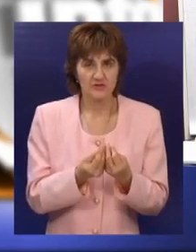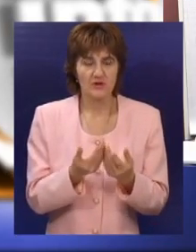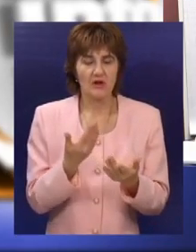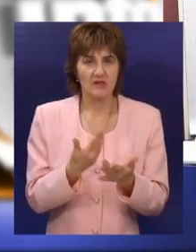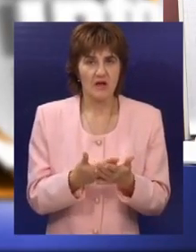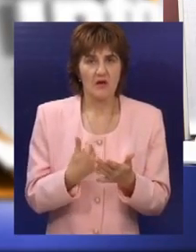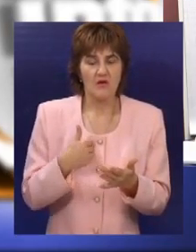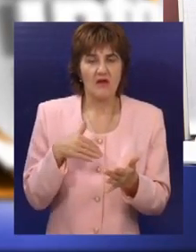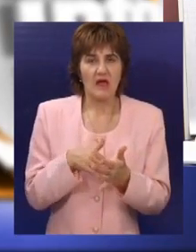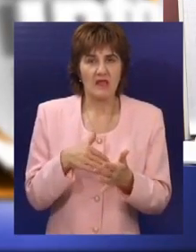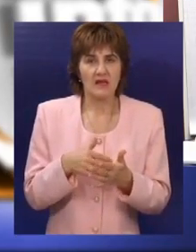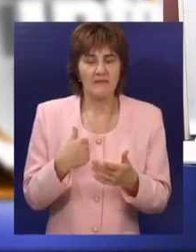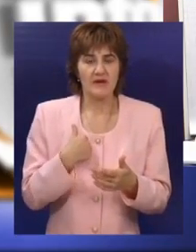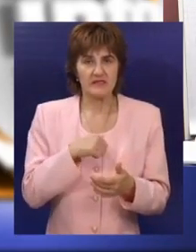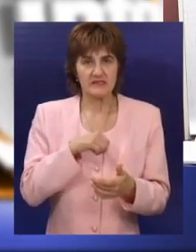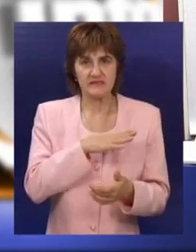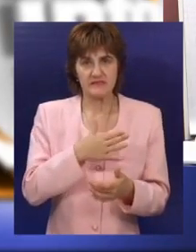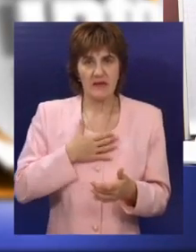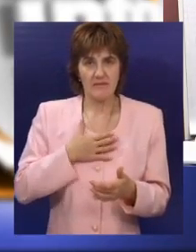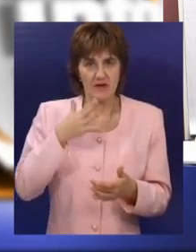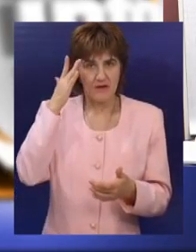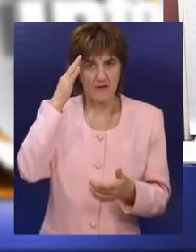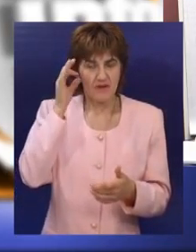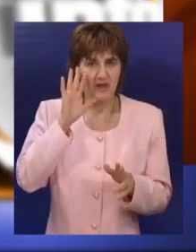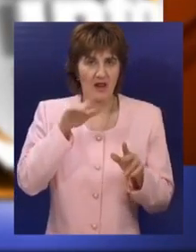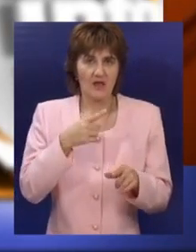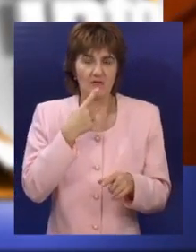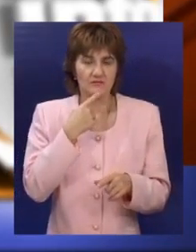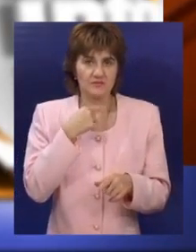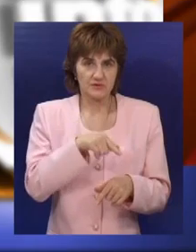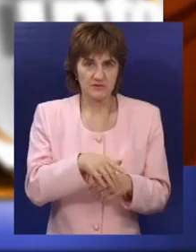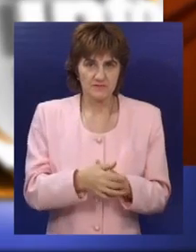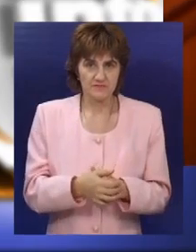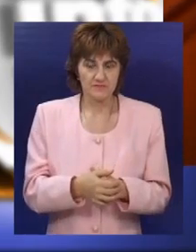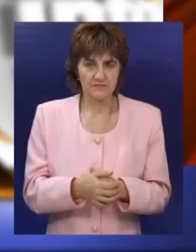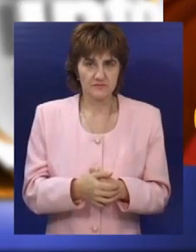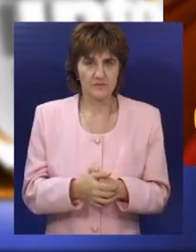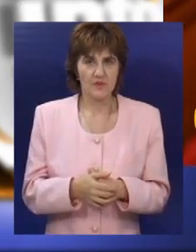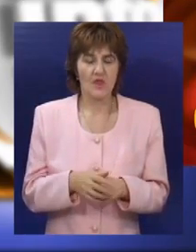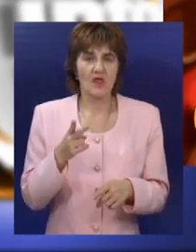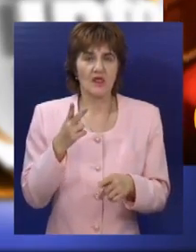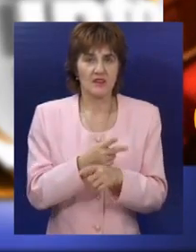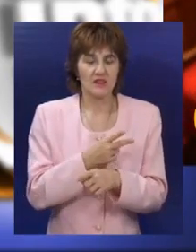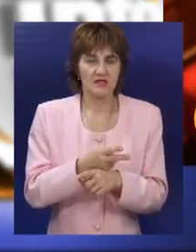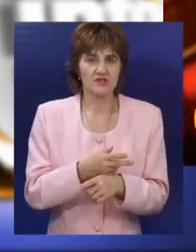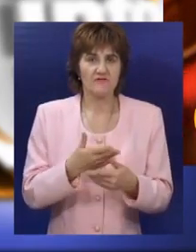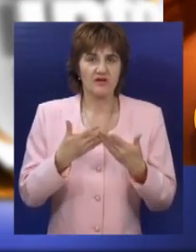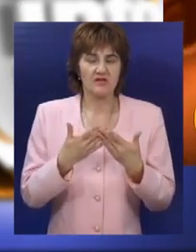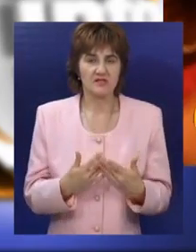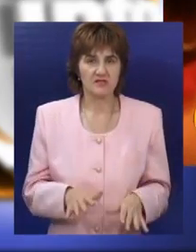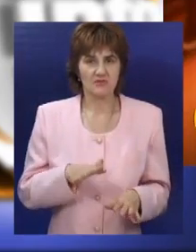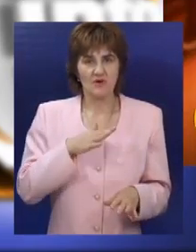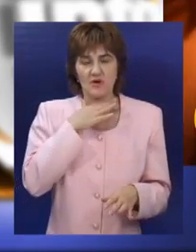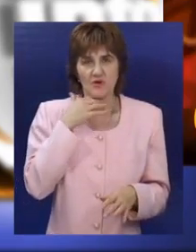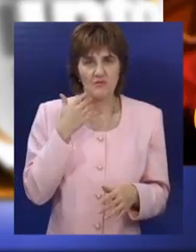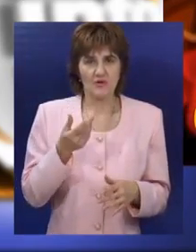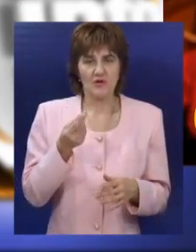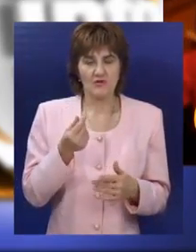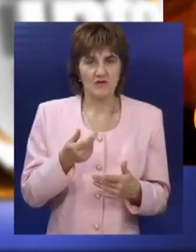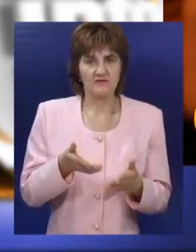da negde počnu da se bave više sobom, a ne nasilnikom. Zbog nasilja u porodici država godišnje iz budžeta